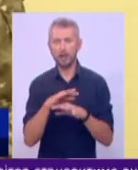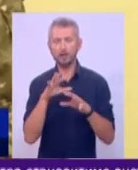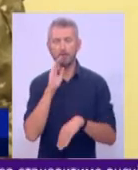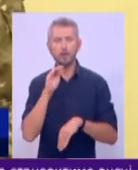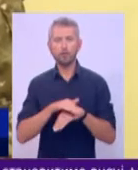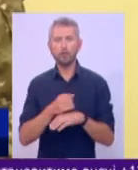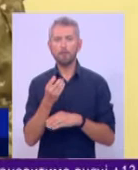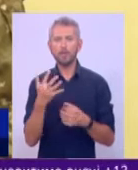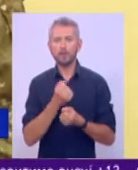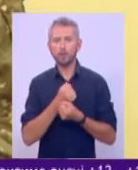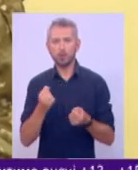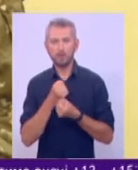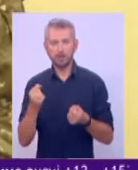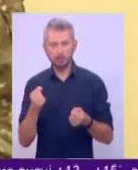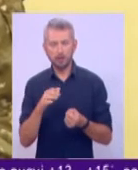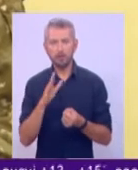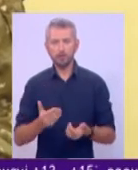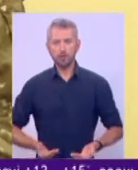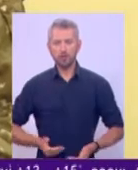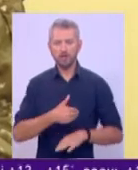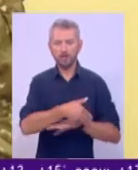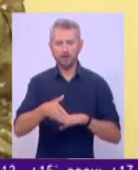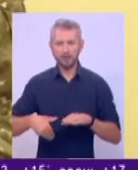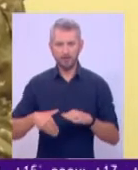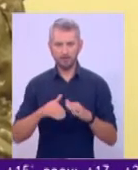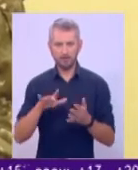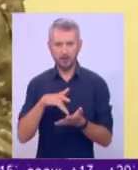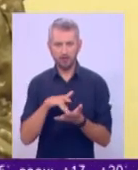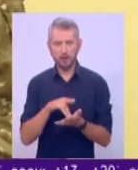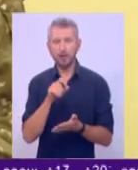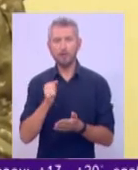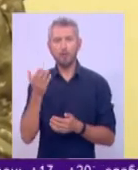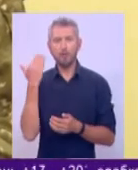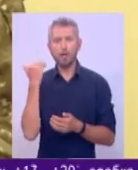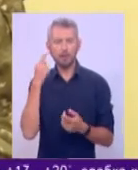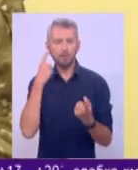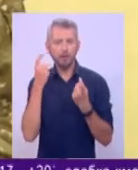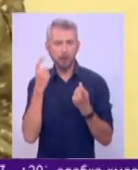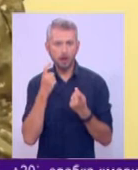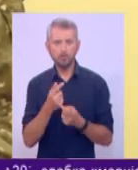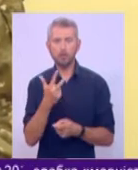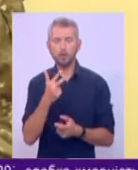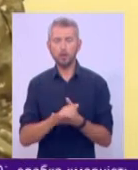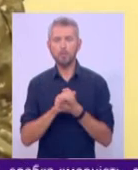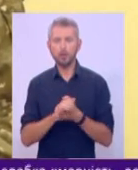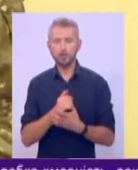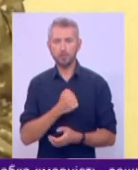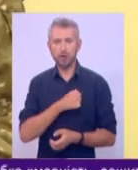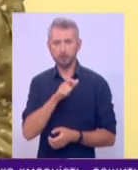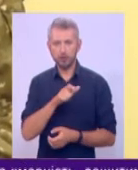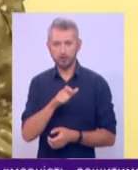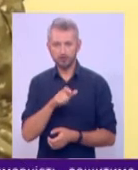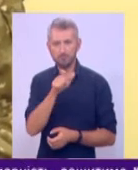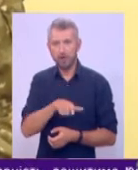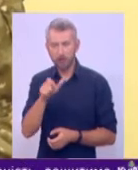розривів снарядів у житлових кварталах селища. За попередніми даними, 3 мирних мешканців Троїцького загинули